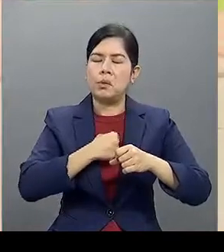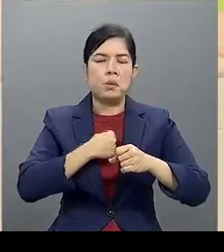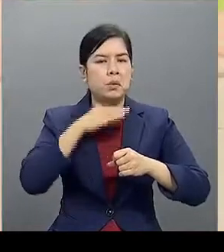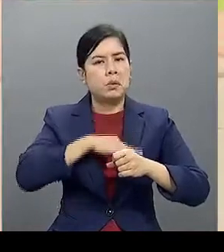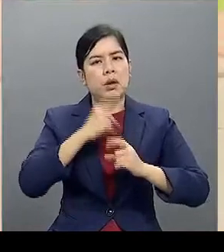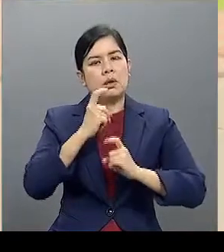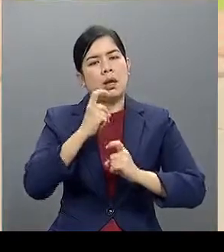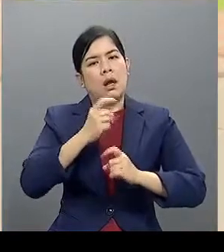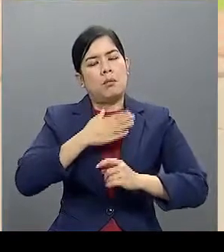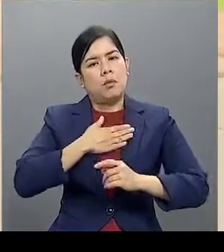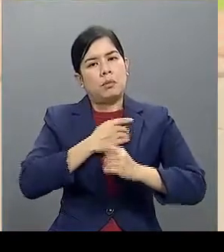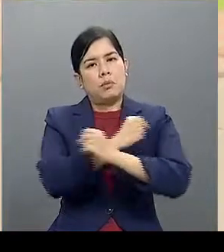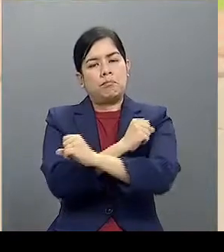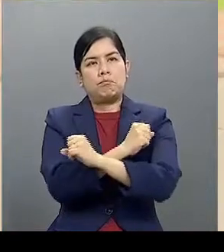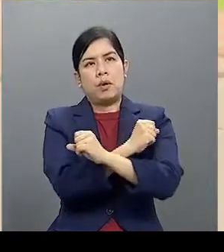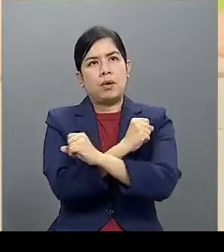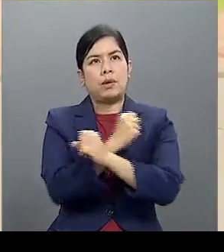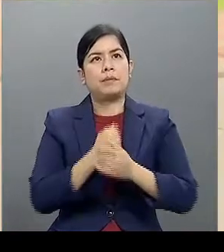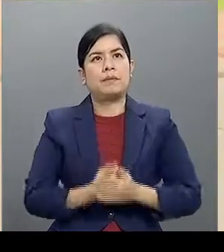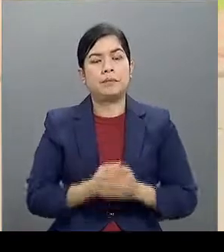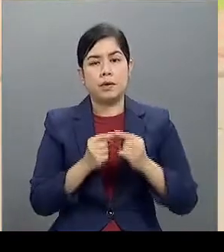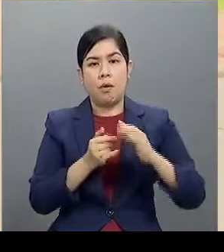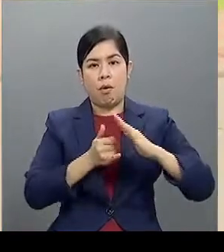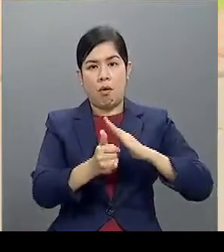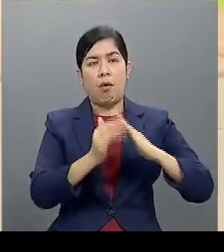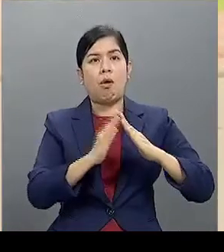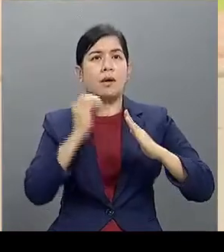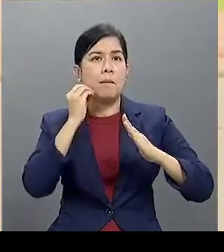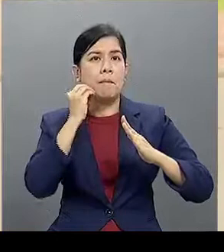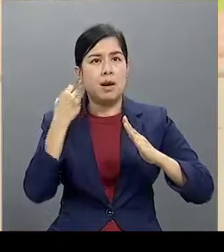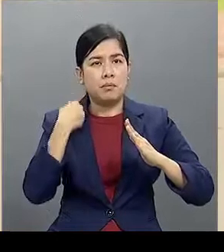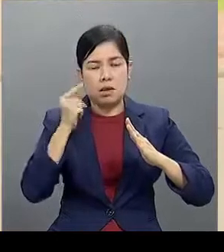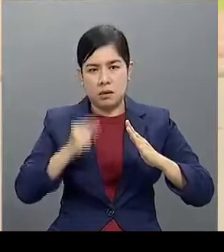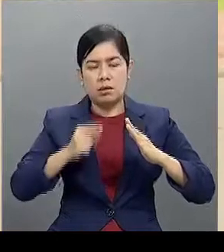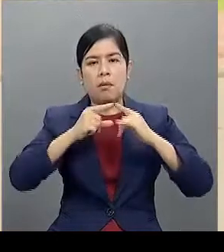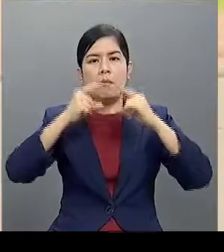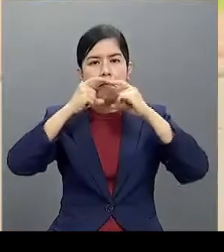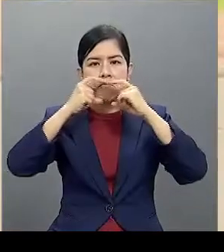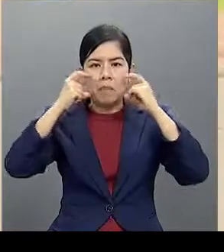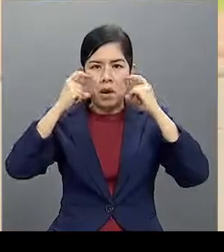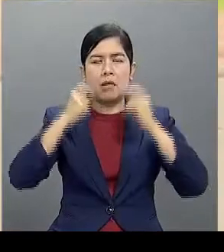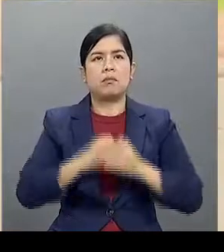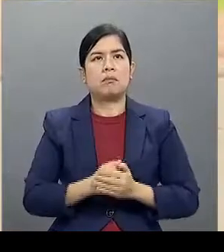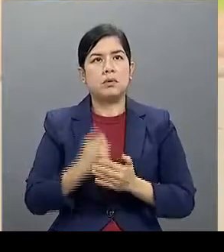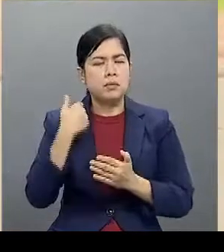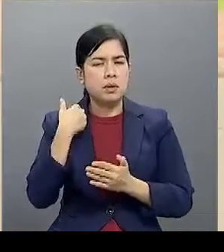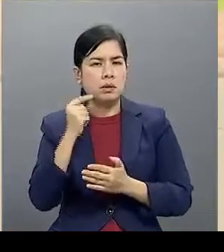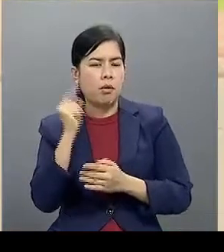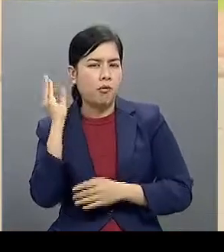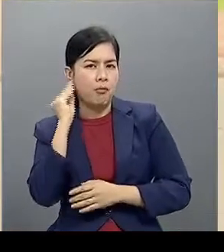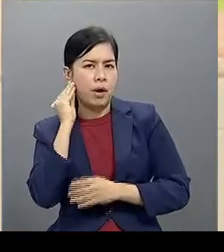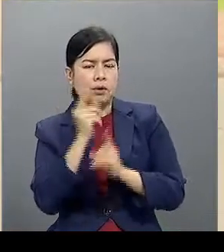มันก็เขาออกบ้านมานี่ก็ต้องระวังต้องพวกแม่พวกอย่างตัวนะครับคำฟังคำที่รัฐบาลเพิ่นแนะนำมา